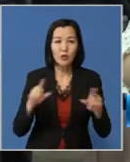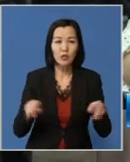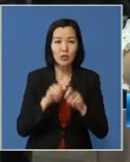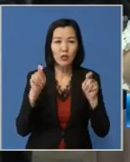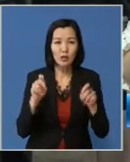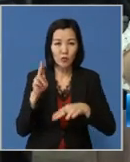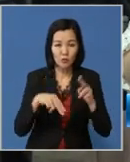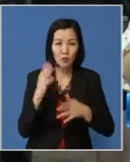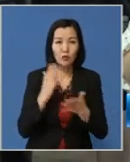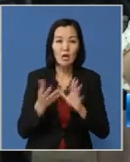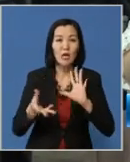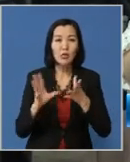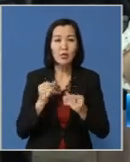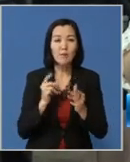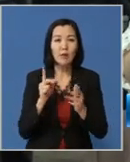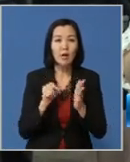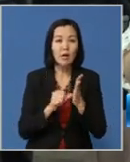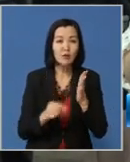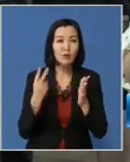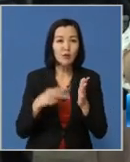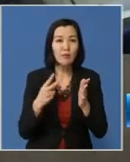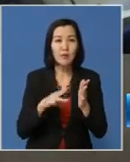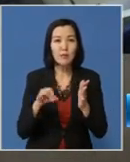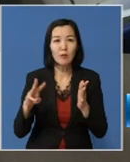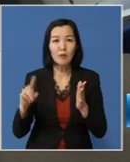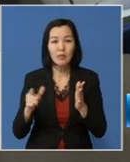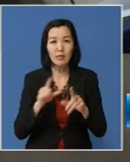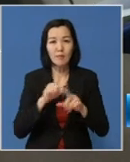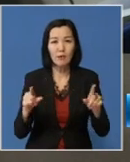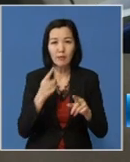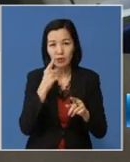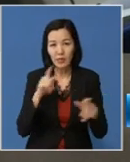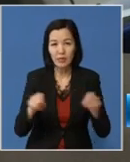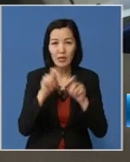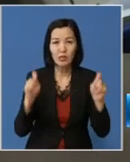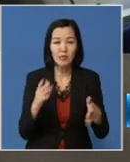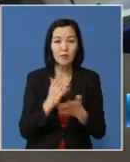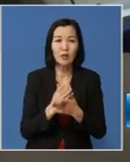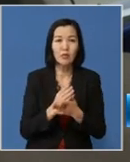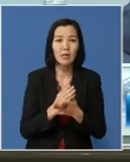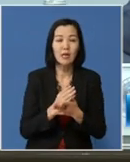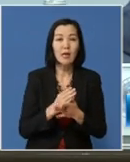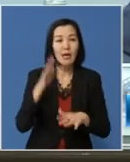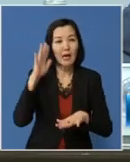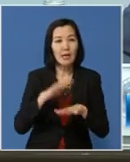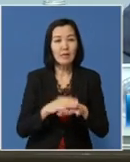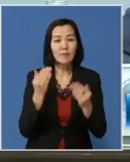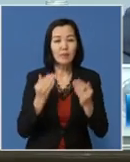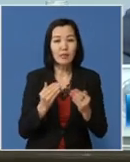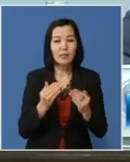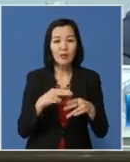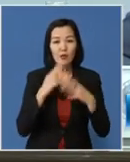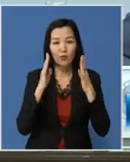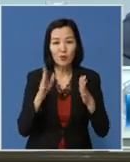көтеріп келеді. Жалпы құны 622 000 теңгеге жуық нысан мамырда ел қолданысына өтеді. Талғат Байеділев биылдыққа